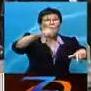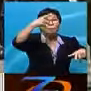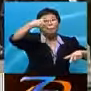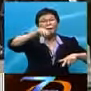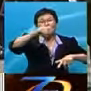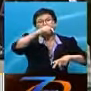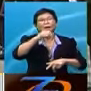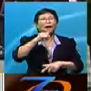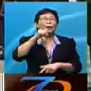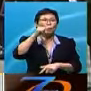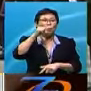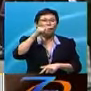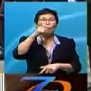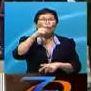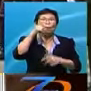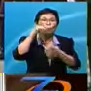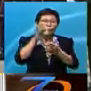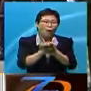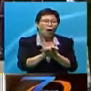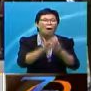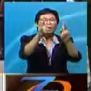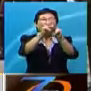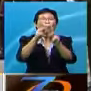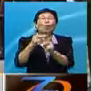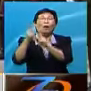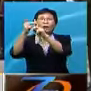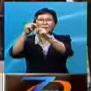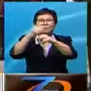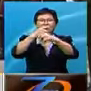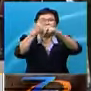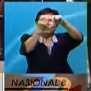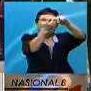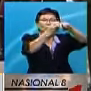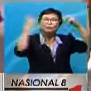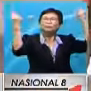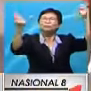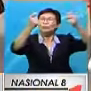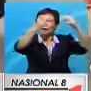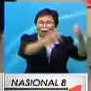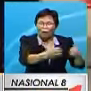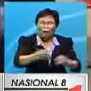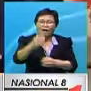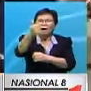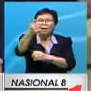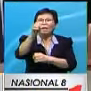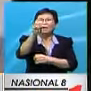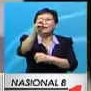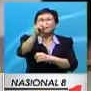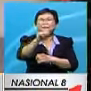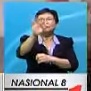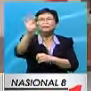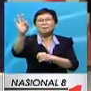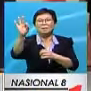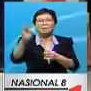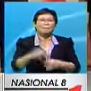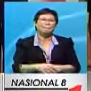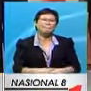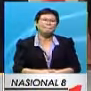di Asam Villa, sebuah perkampungan khas yang dibina bersempena penganjuran Asam ke-9.